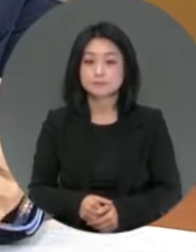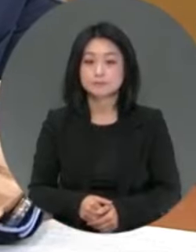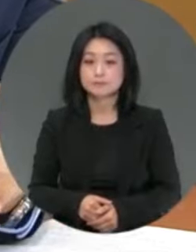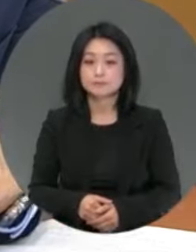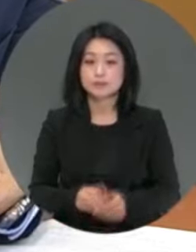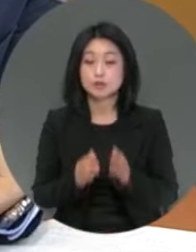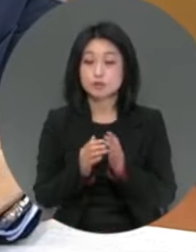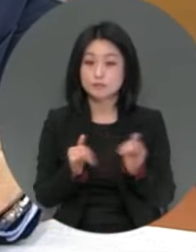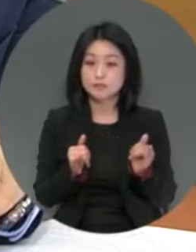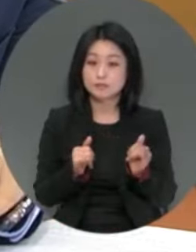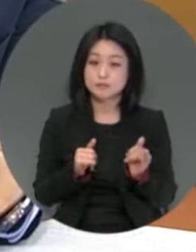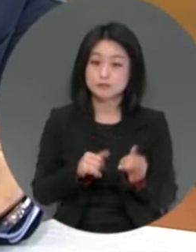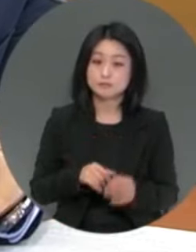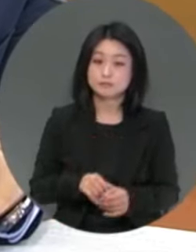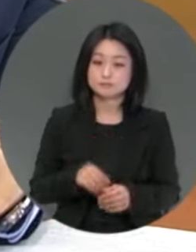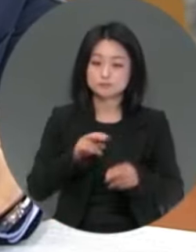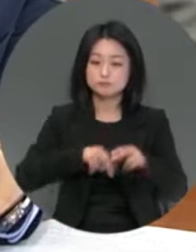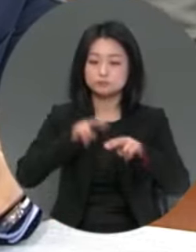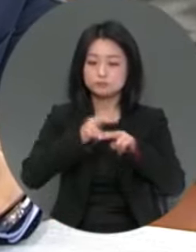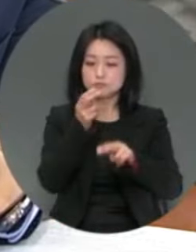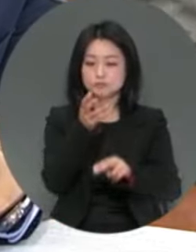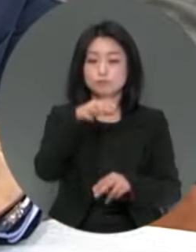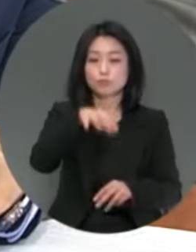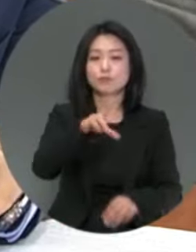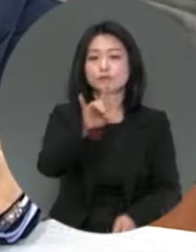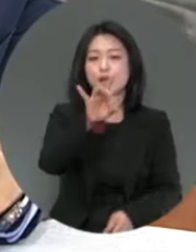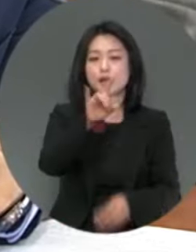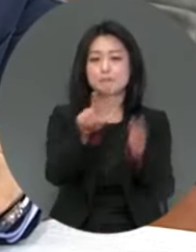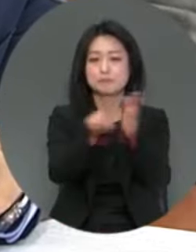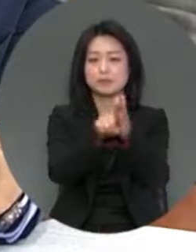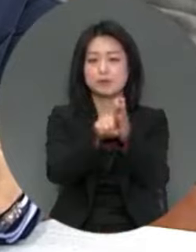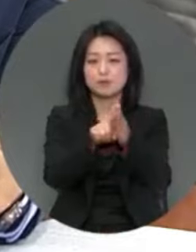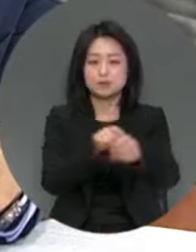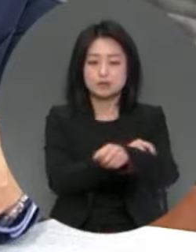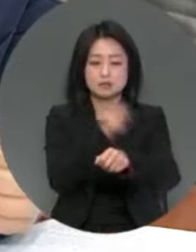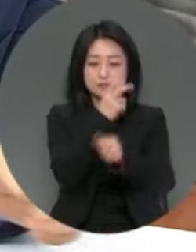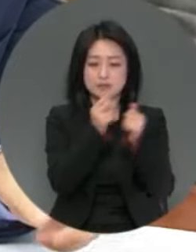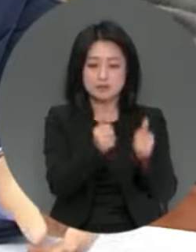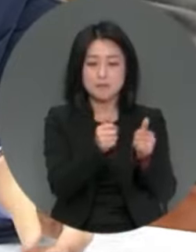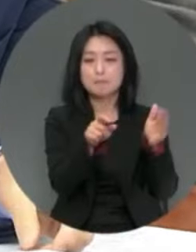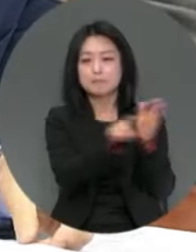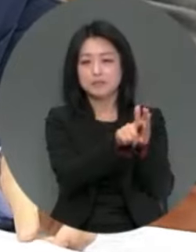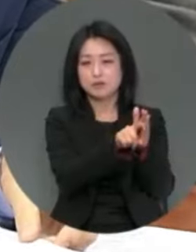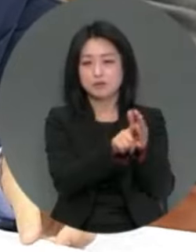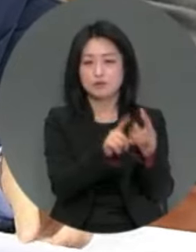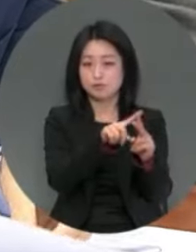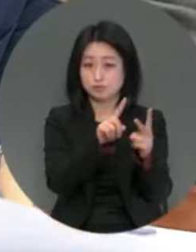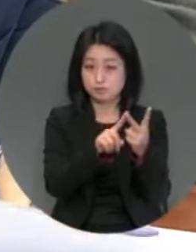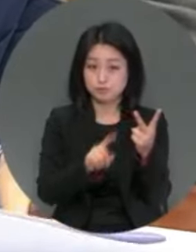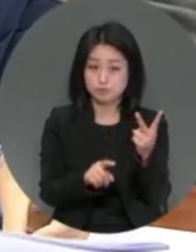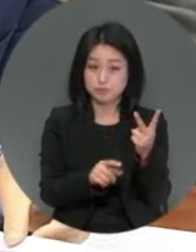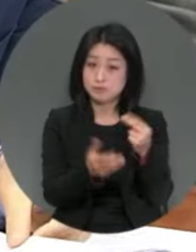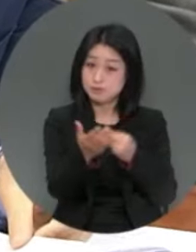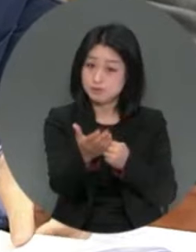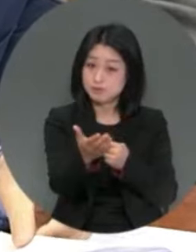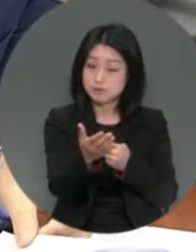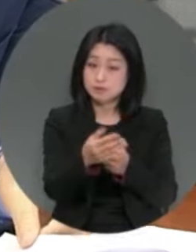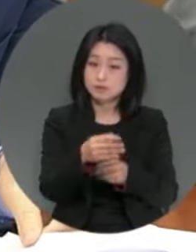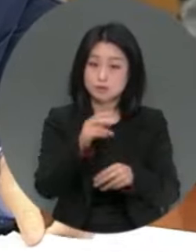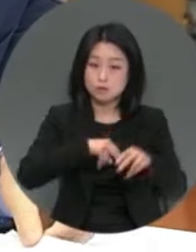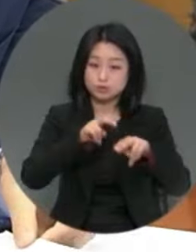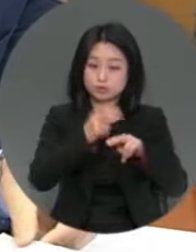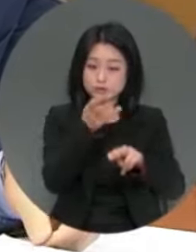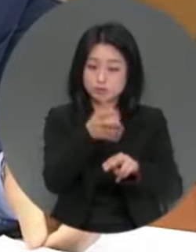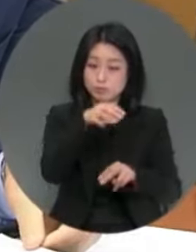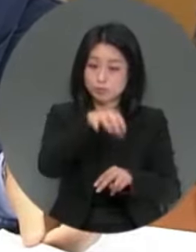이제 국민들로서는 이제 믿을 건 공수처, 예? 아니면 특검밖에 없는 겁니다. 근데 공수처가 제대로 된 수사를 할 수 있느냐, 이게 되게